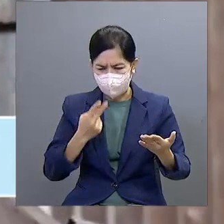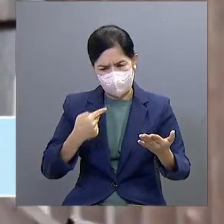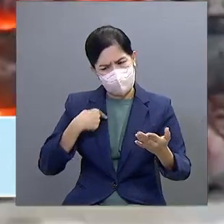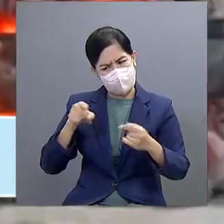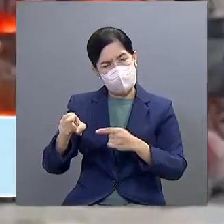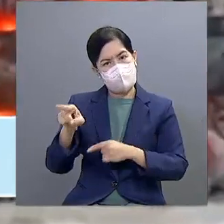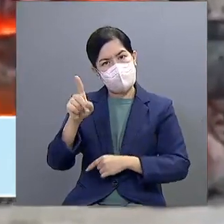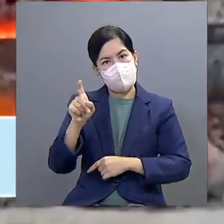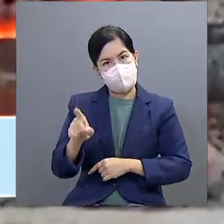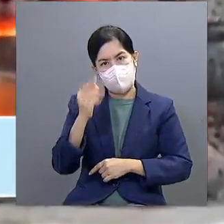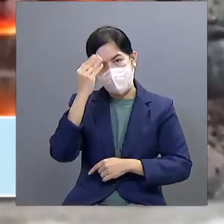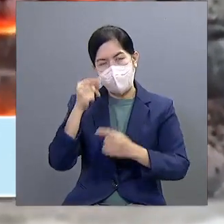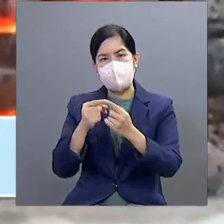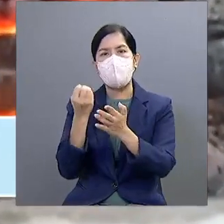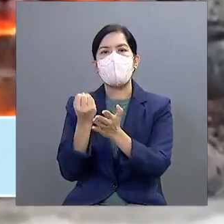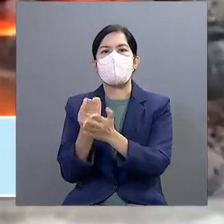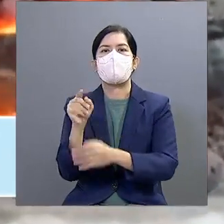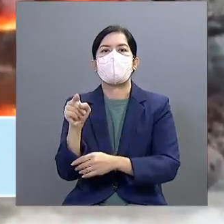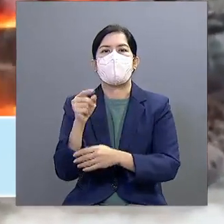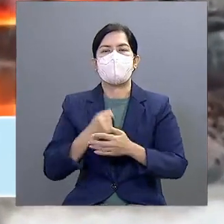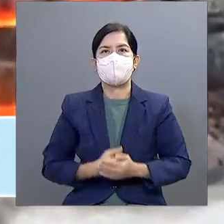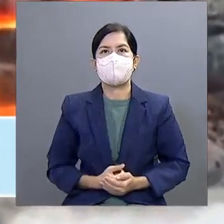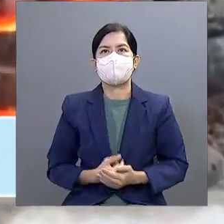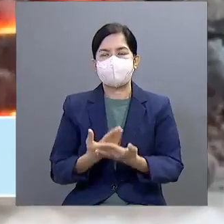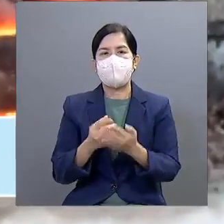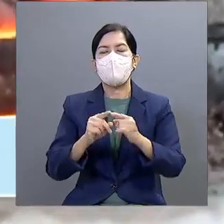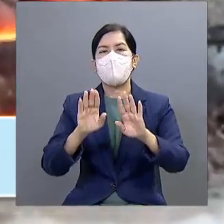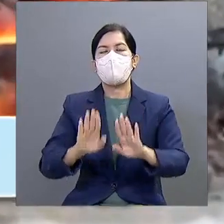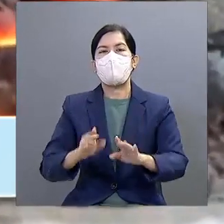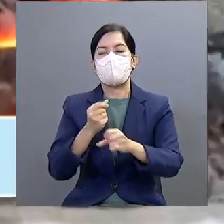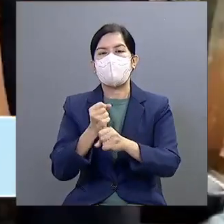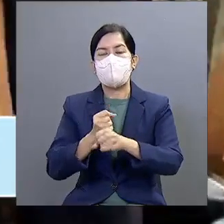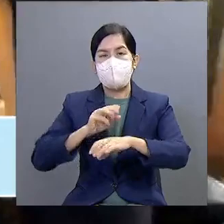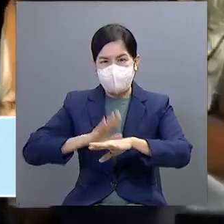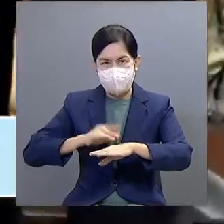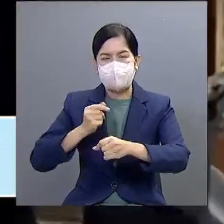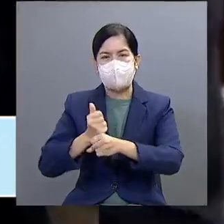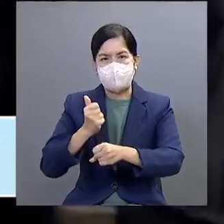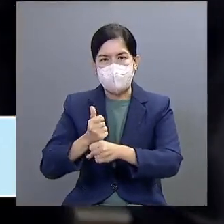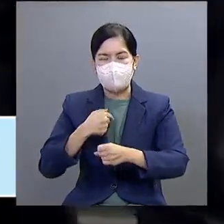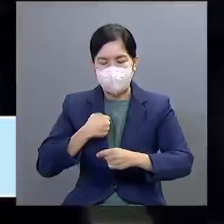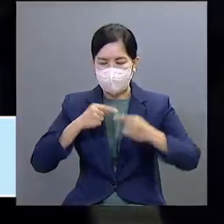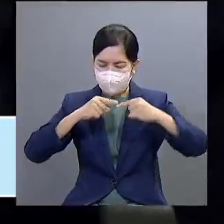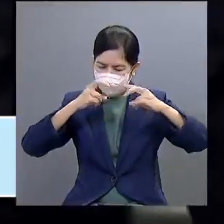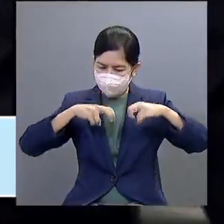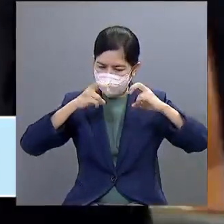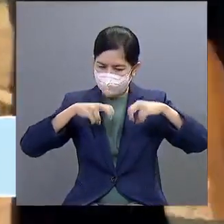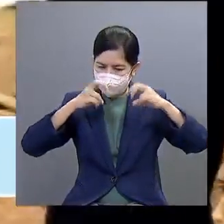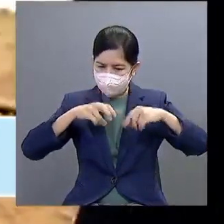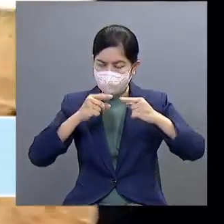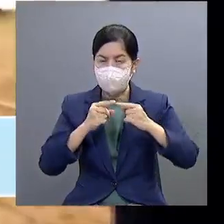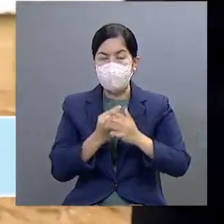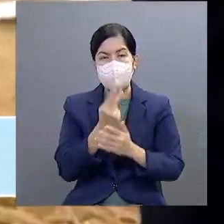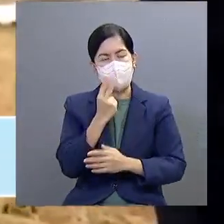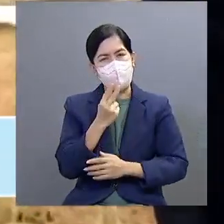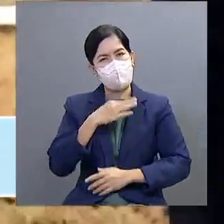ลาดทั่วไป ก็ดูเขาทำสินะ มันเป็นงานแฮนด์เมดอะเนาะทีนี้ศึกษาอยู่เป็นระยะศึกษาไปศึกษามาก็รู้สึกว่าเอ๊ะ